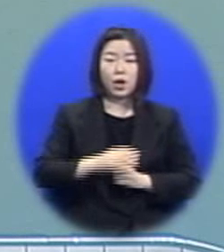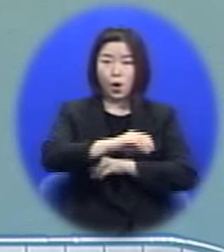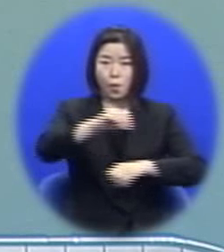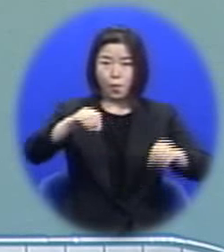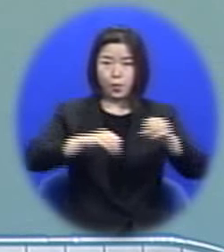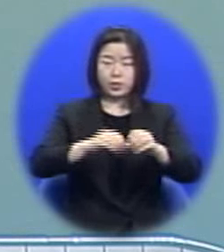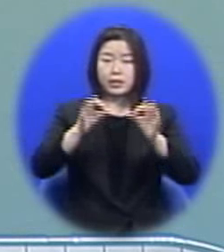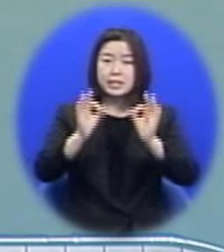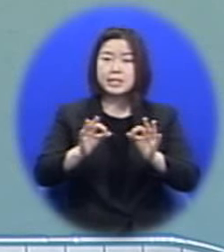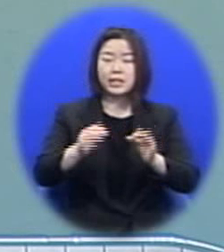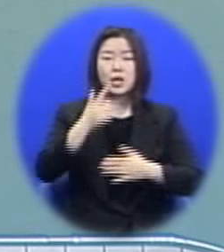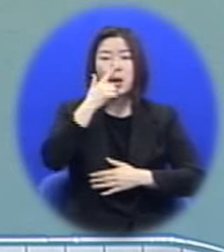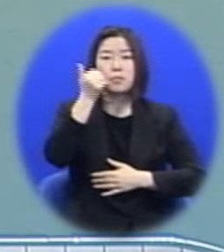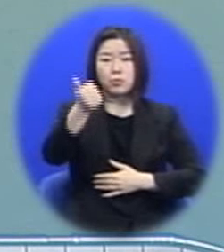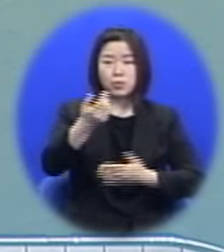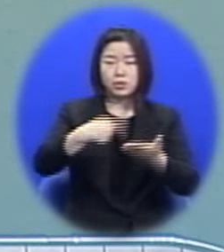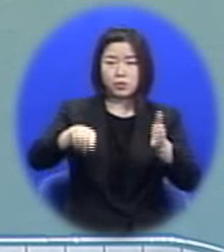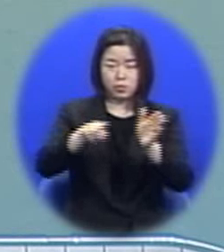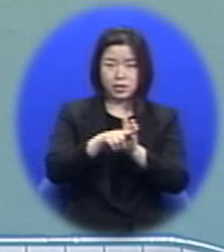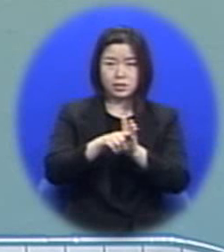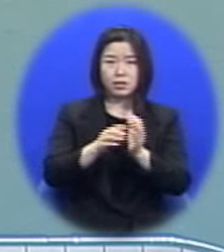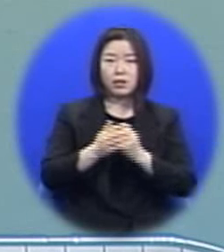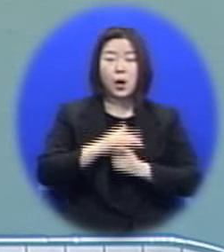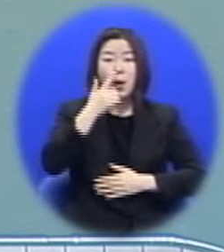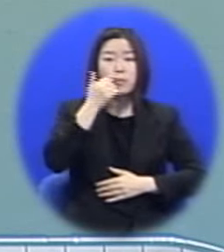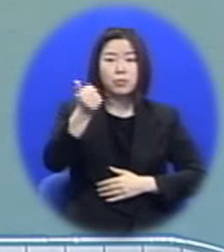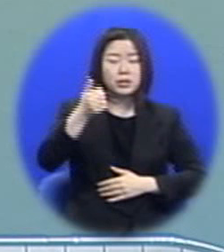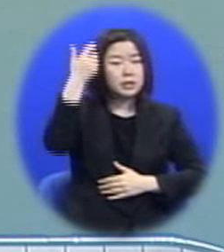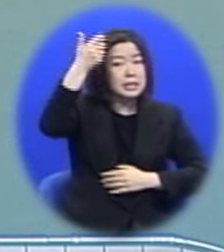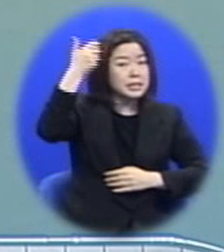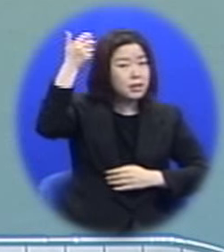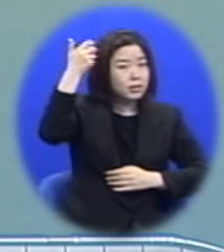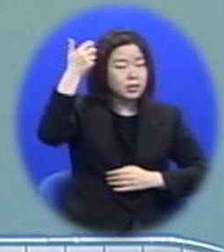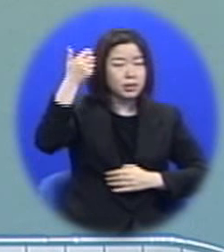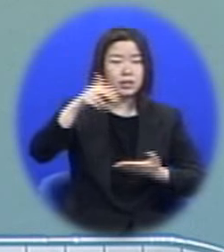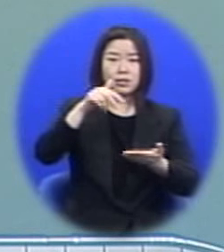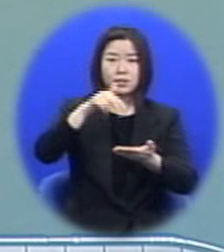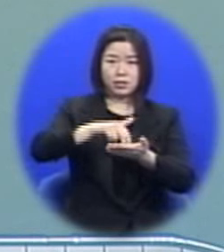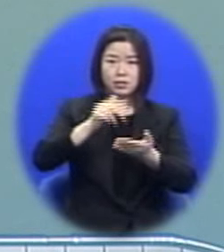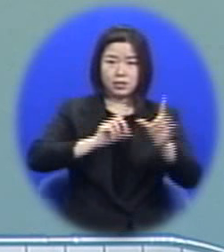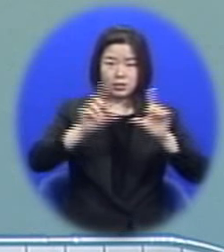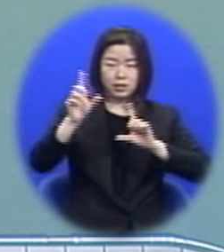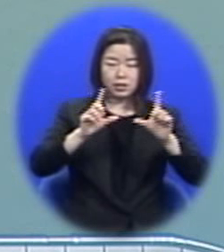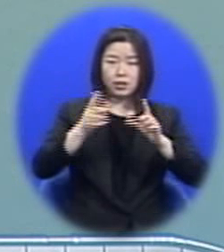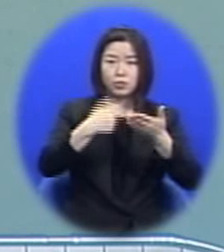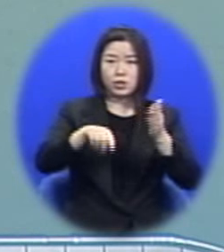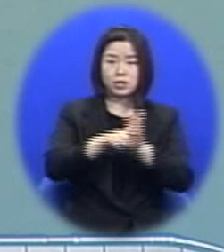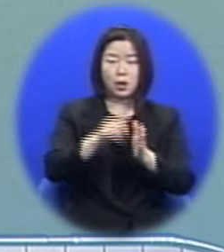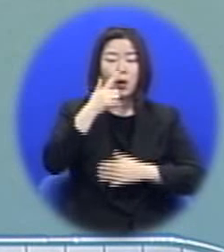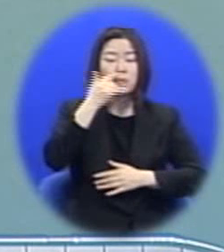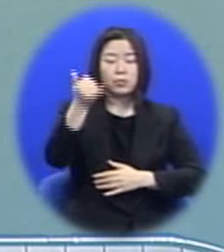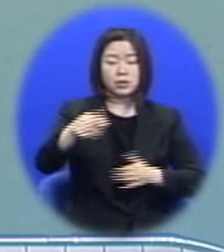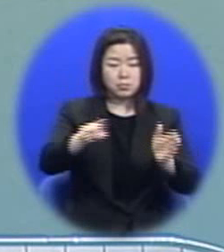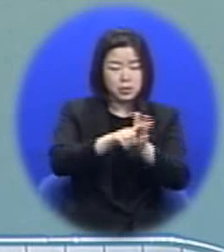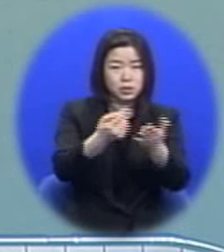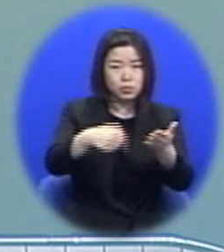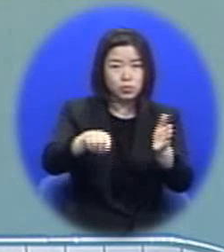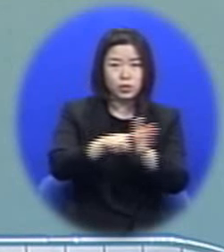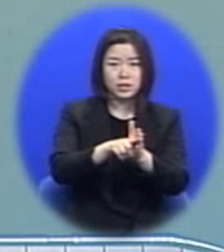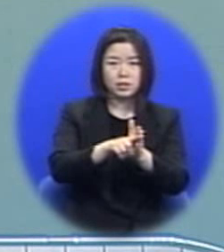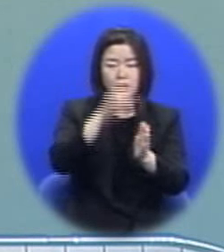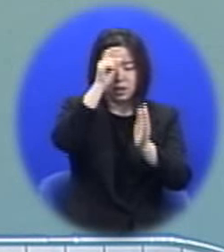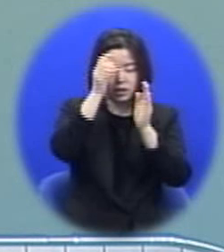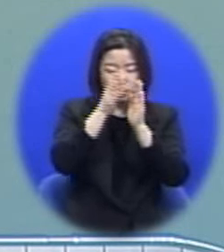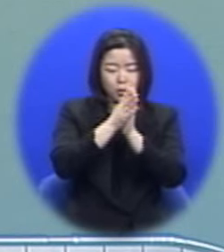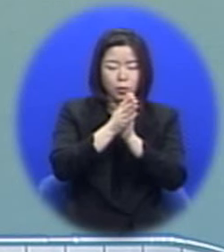오히려 이제는 부모님을 위해서 부모님의 영적인 상태를 위해서 부모님의 믿음을 위해서 기도하는